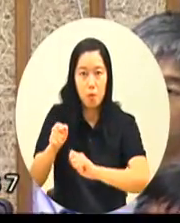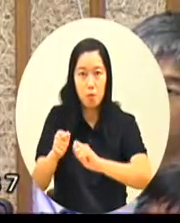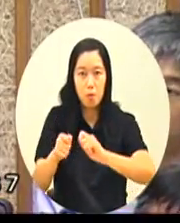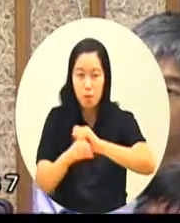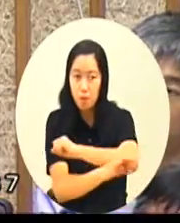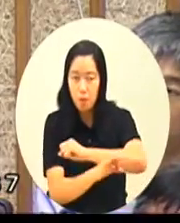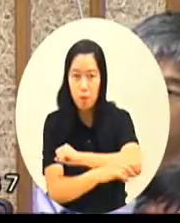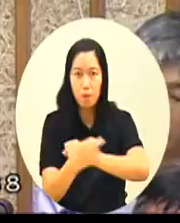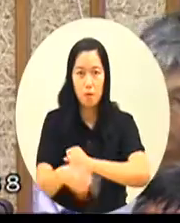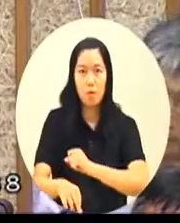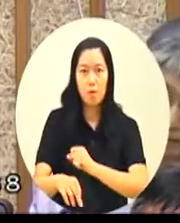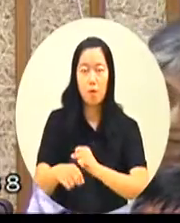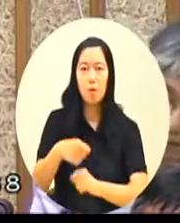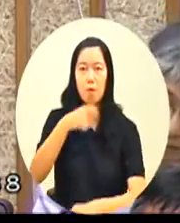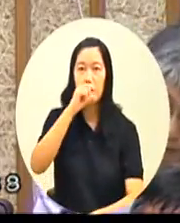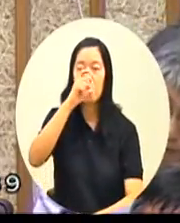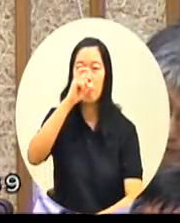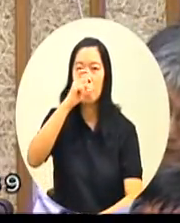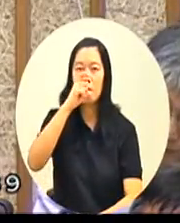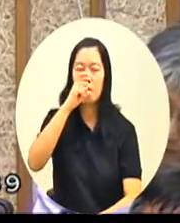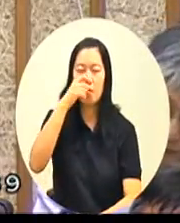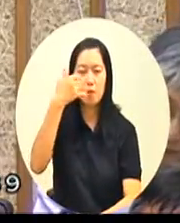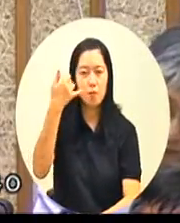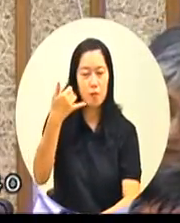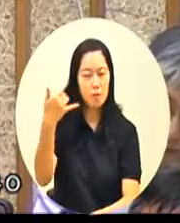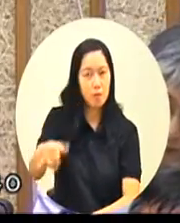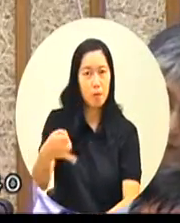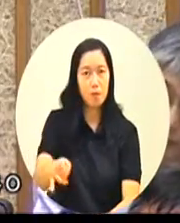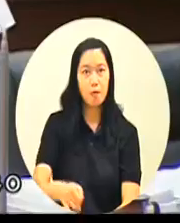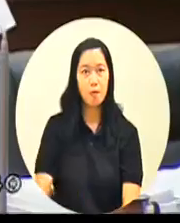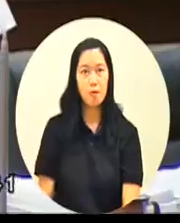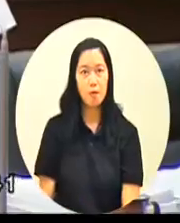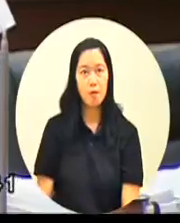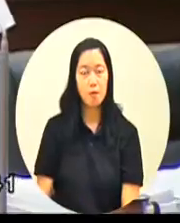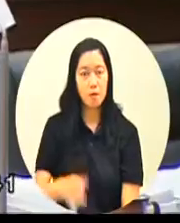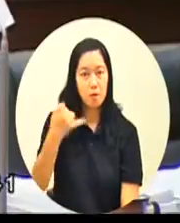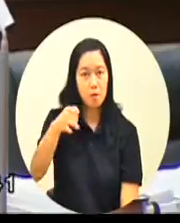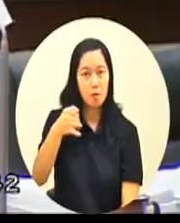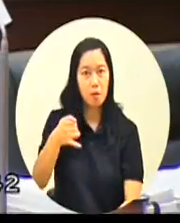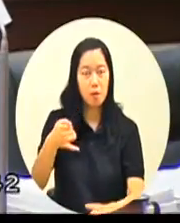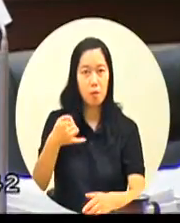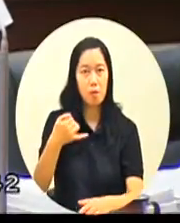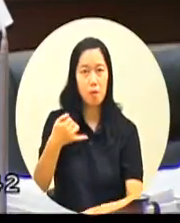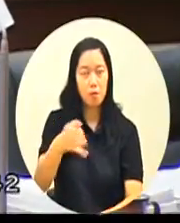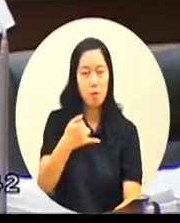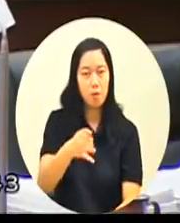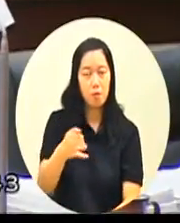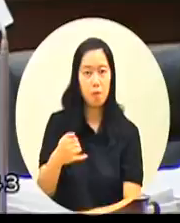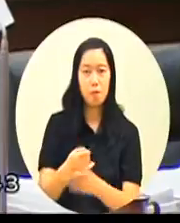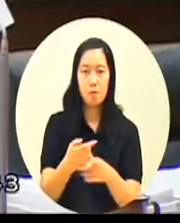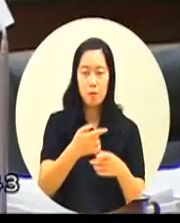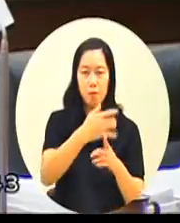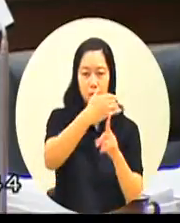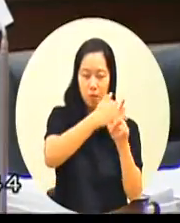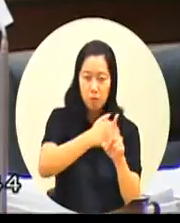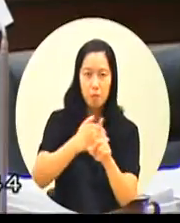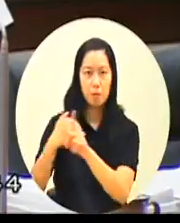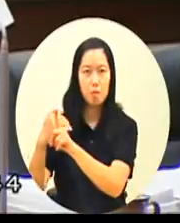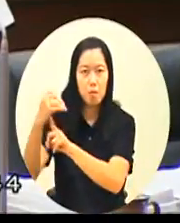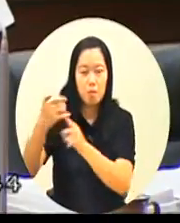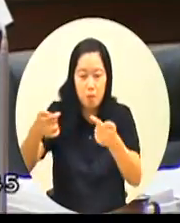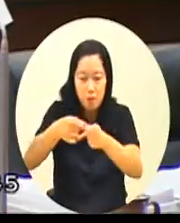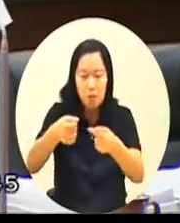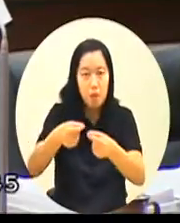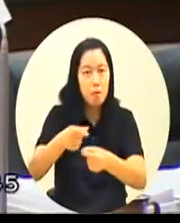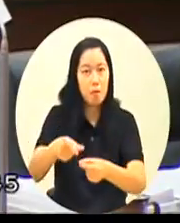是比较劣质的酒品，我们抽查 劣质酒混冲是高，就是比较品质好的酒就对了。 對， 那来